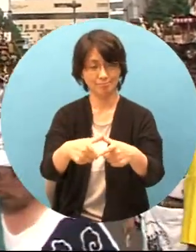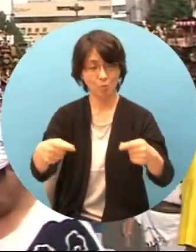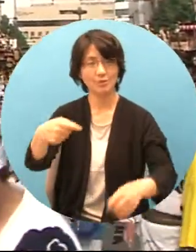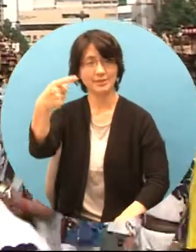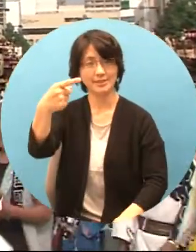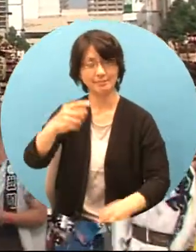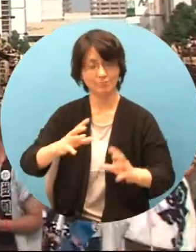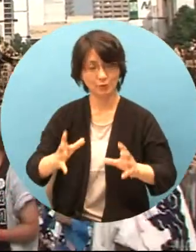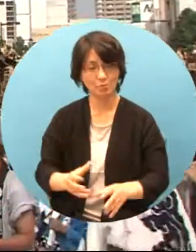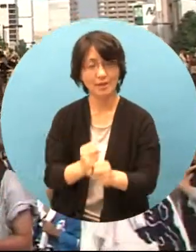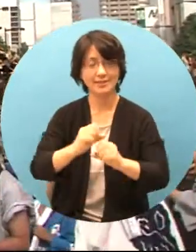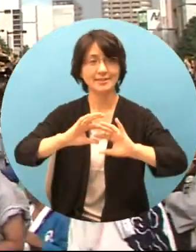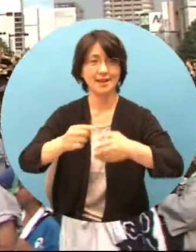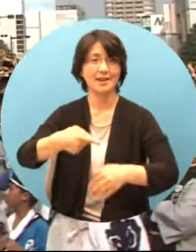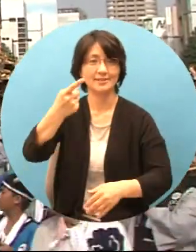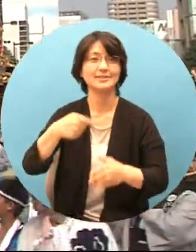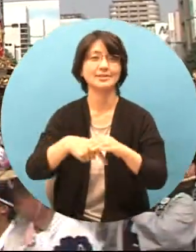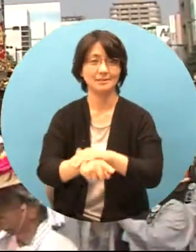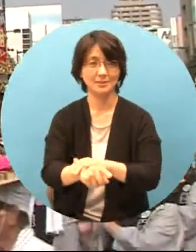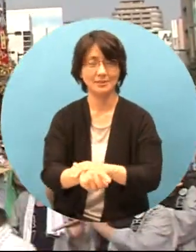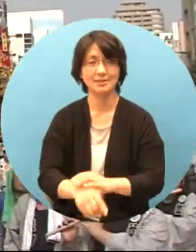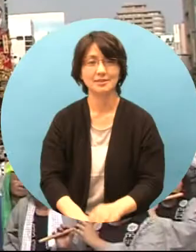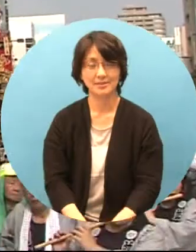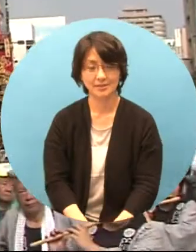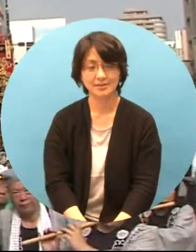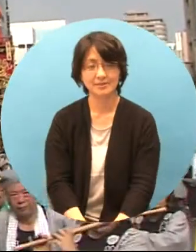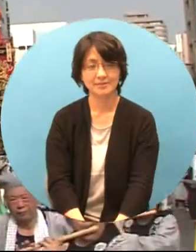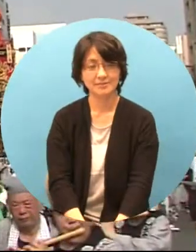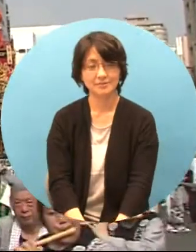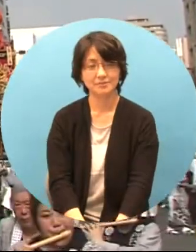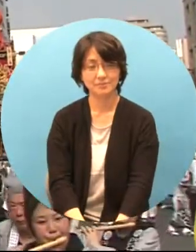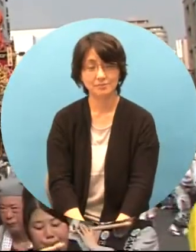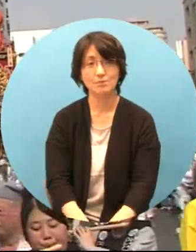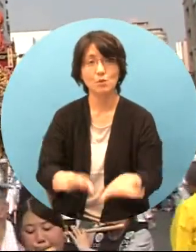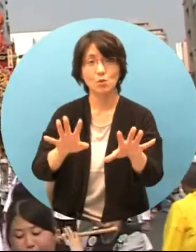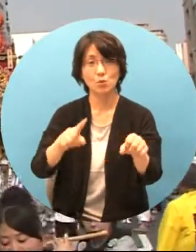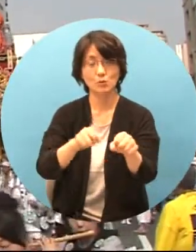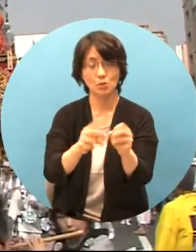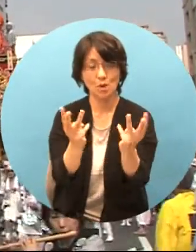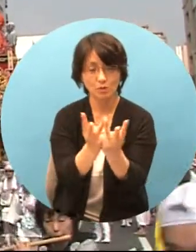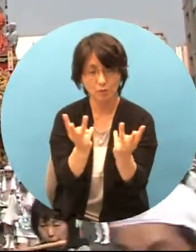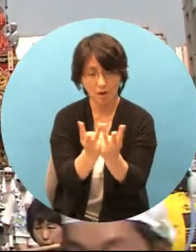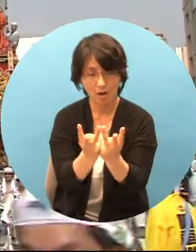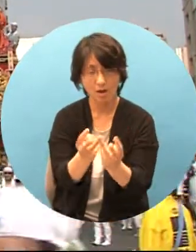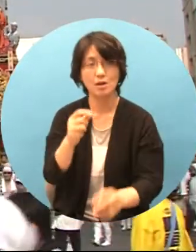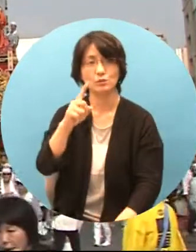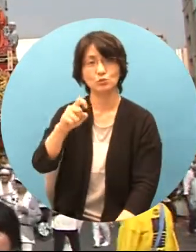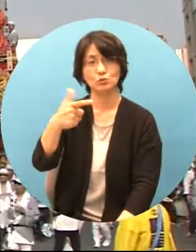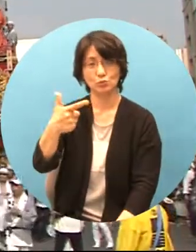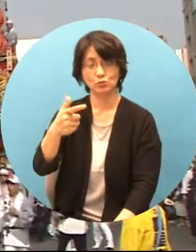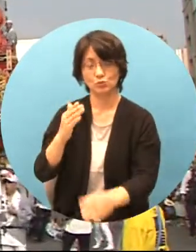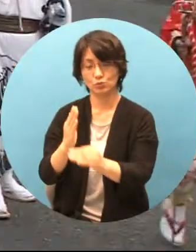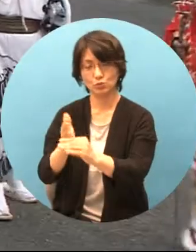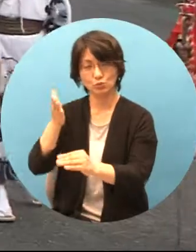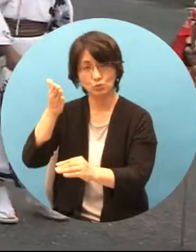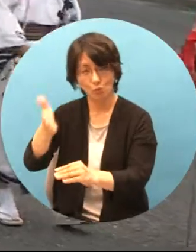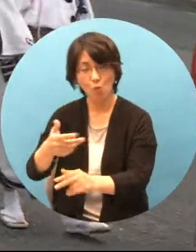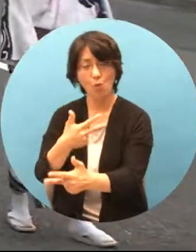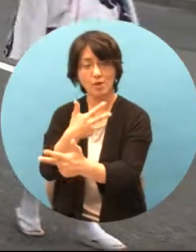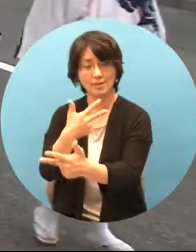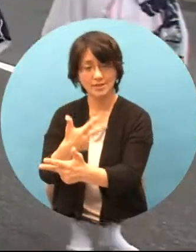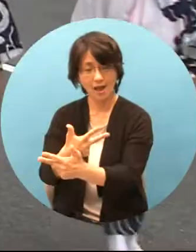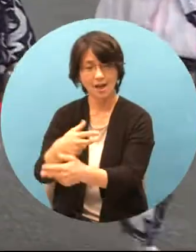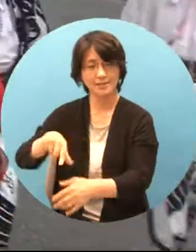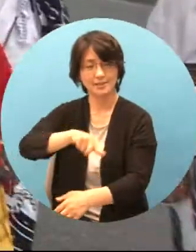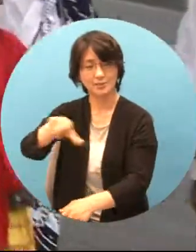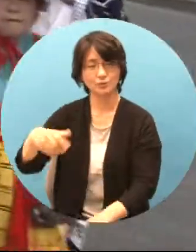日本一なんでイコール世界一ということになります。 はい、 出しの参加は輪番制で、今年は中央地区と北地区から16台の